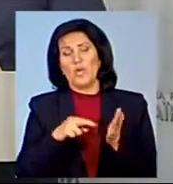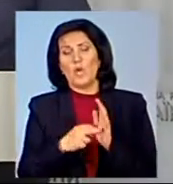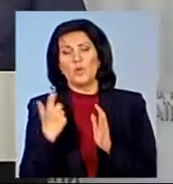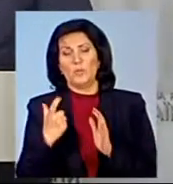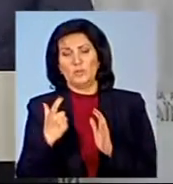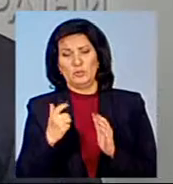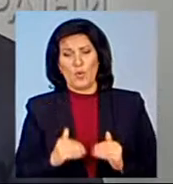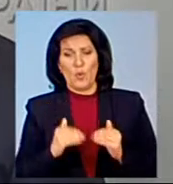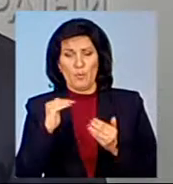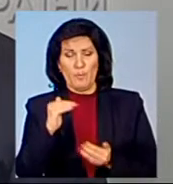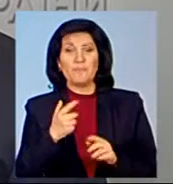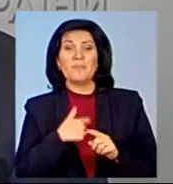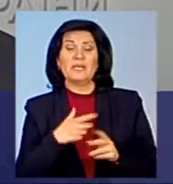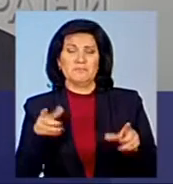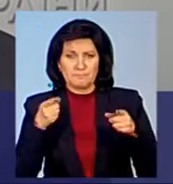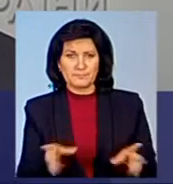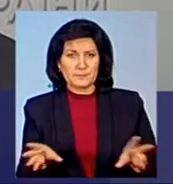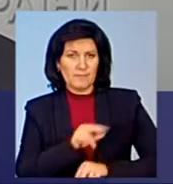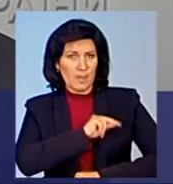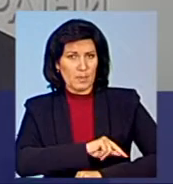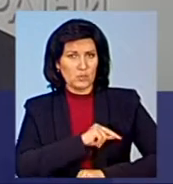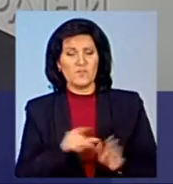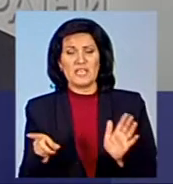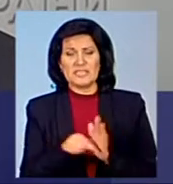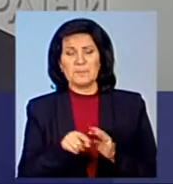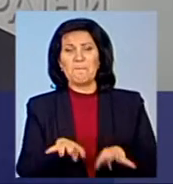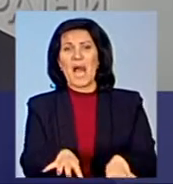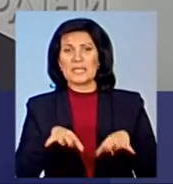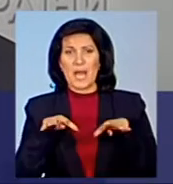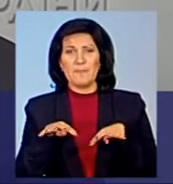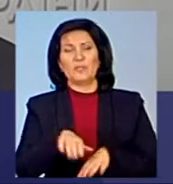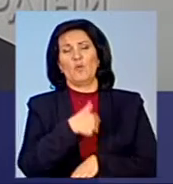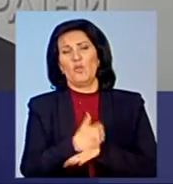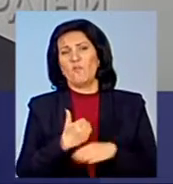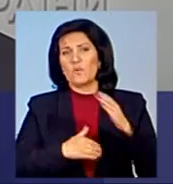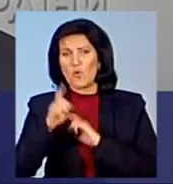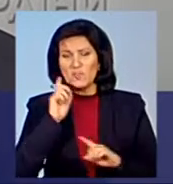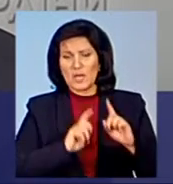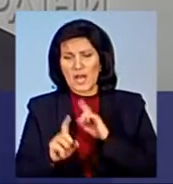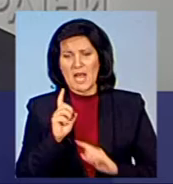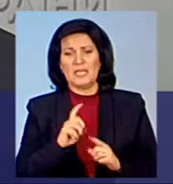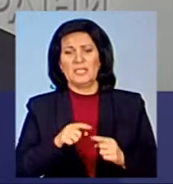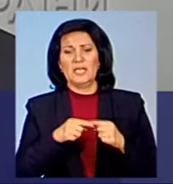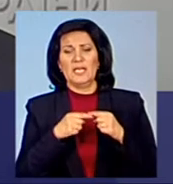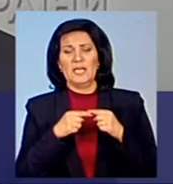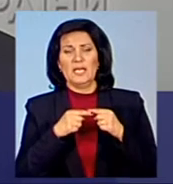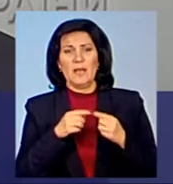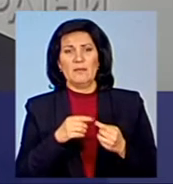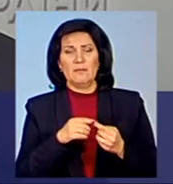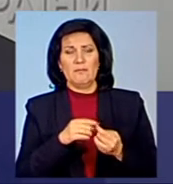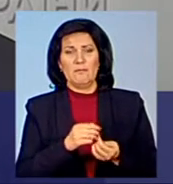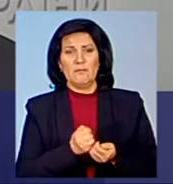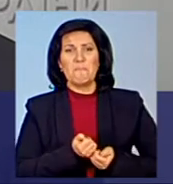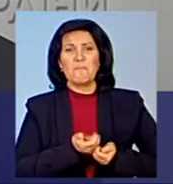економічного блоку. Ми дійсно спільно напрацювали з парламентом, головою Верховної Ради, пакет